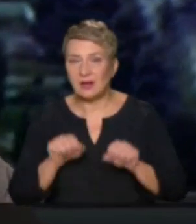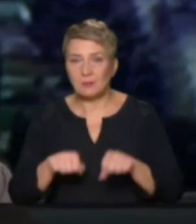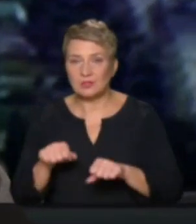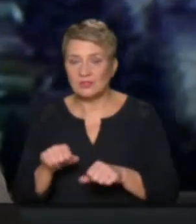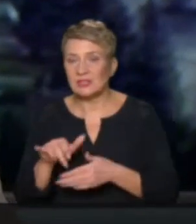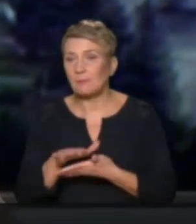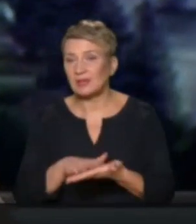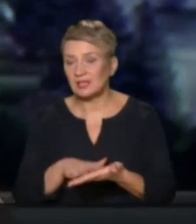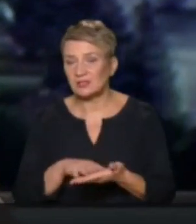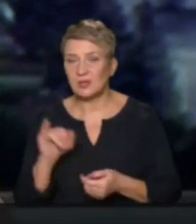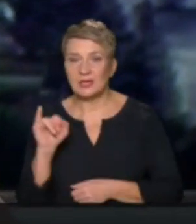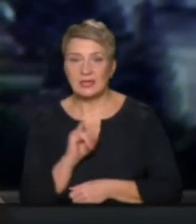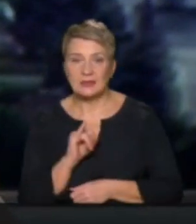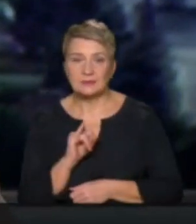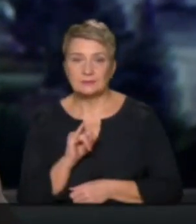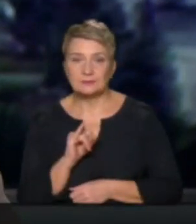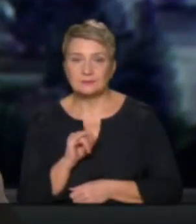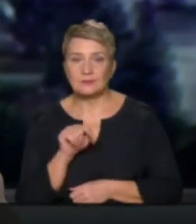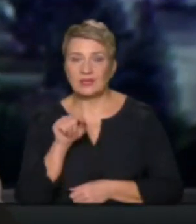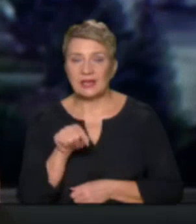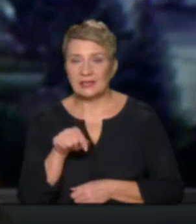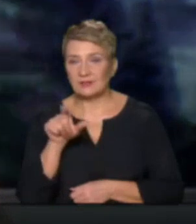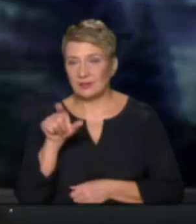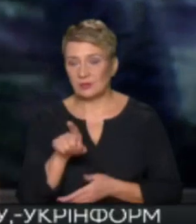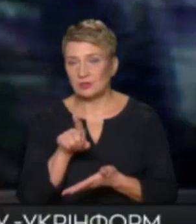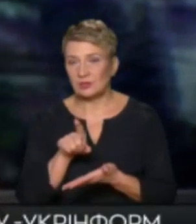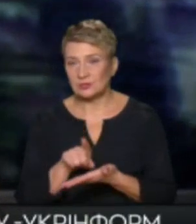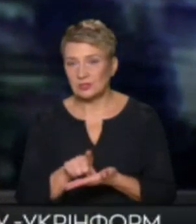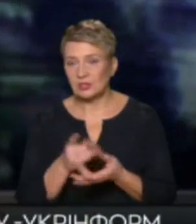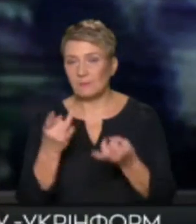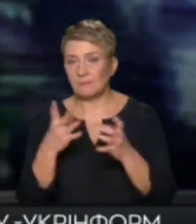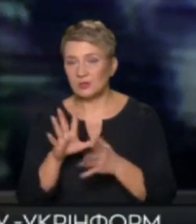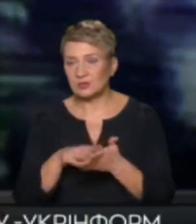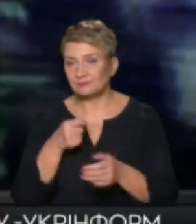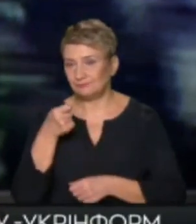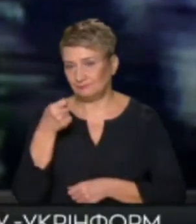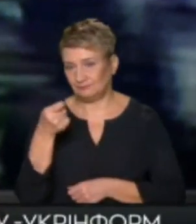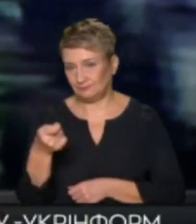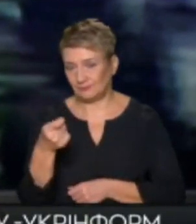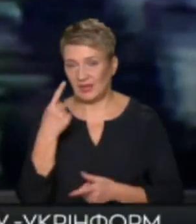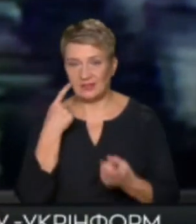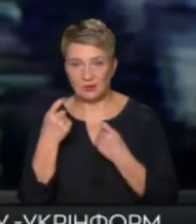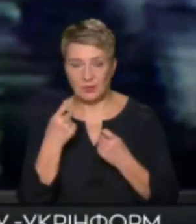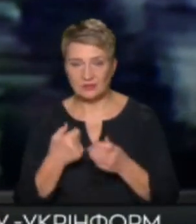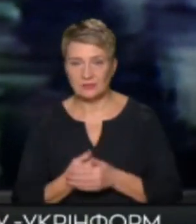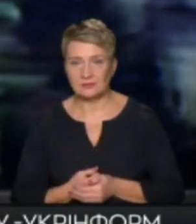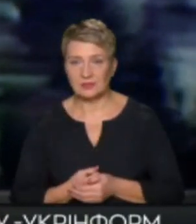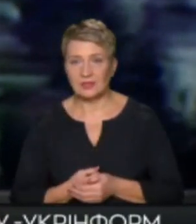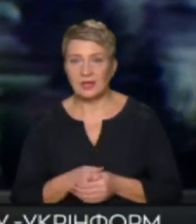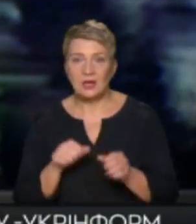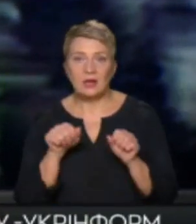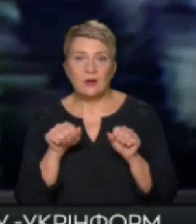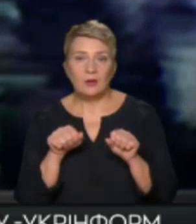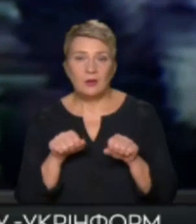подальшому. І для цього людина має просто подати всю інформацію. І тут, до речі, це може бути як